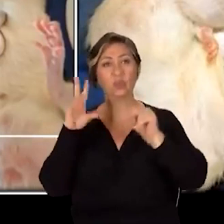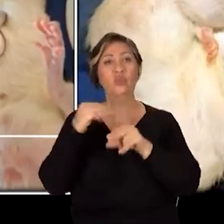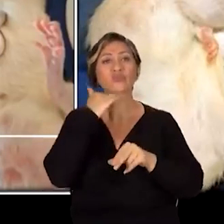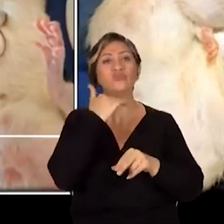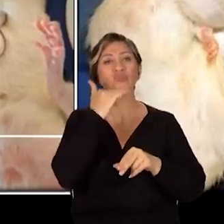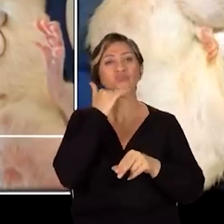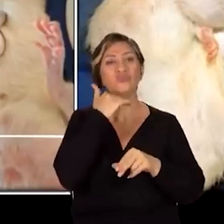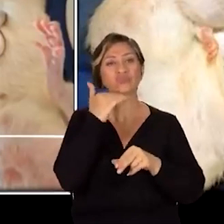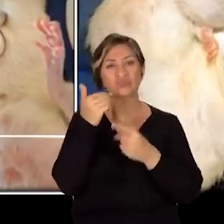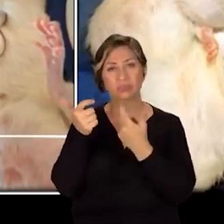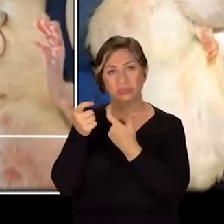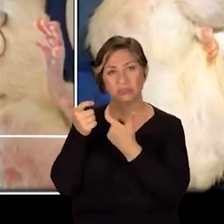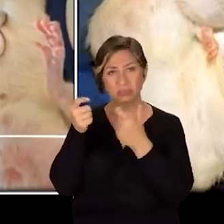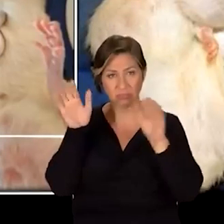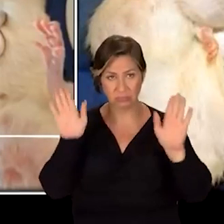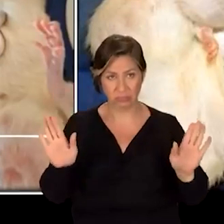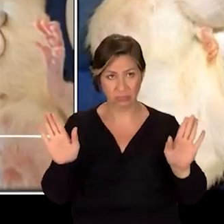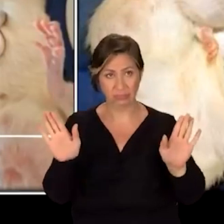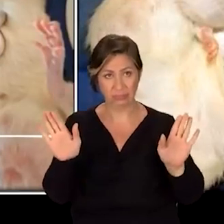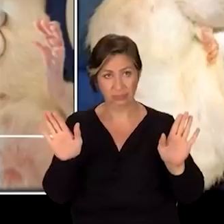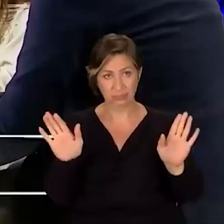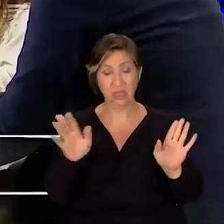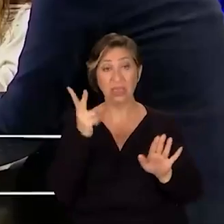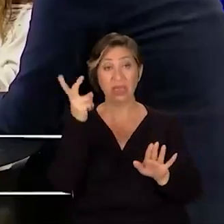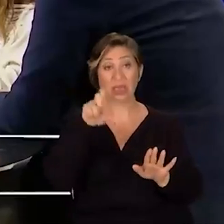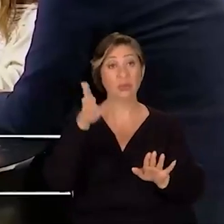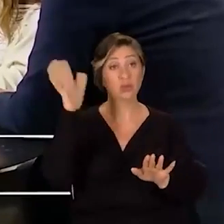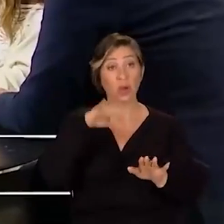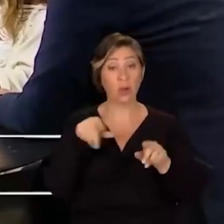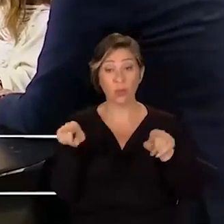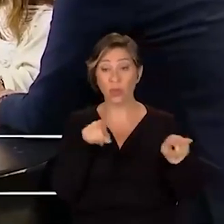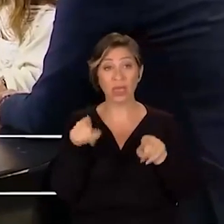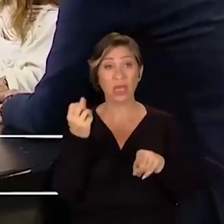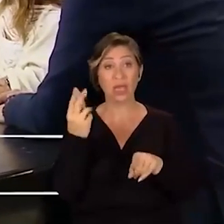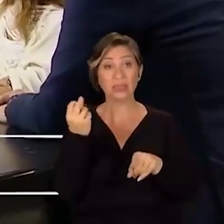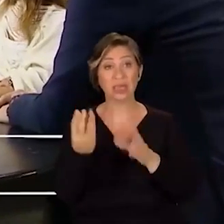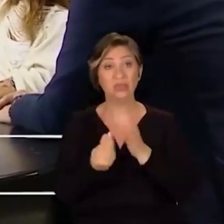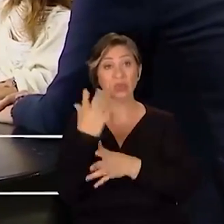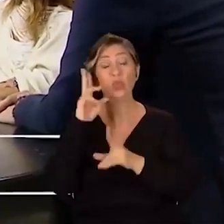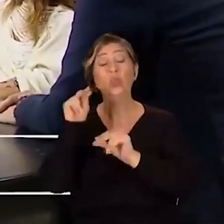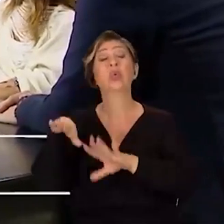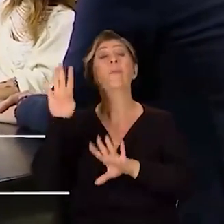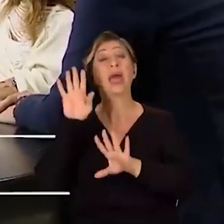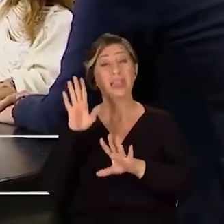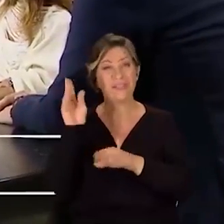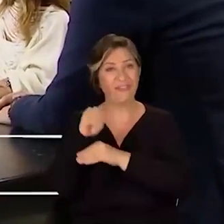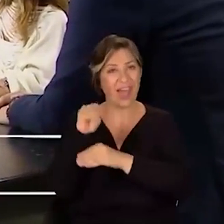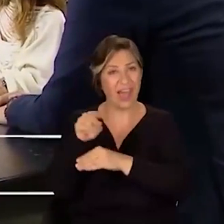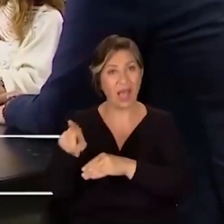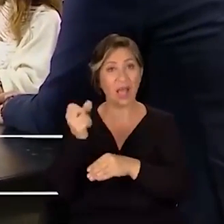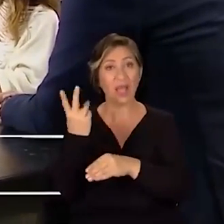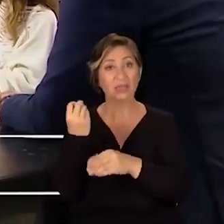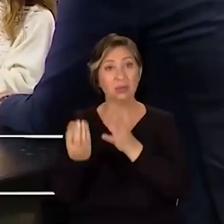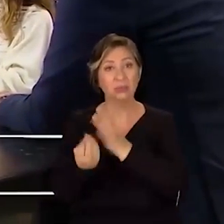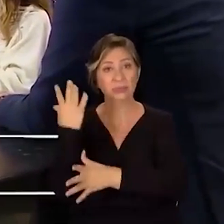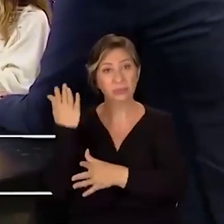Dolayısıyla farelerin uyumasına izin vermedik. 2 ay sonra bu farelerde kanser gelişti. Yani uyuyamayan farelerde.